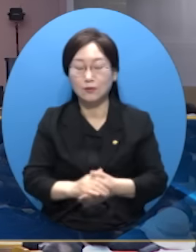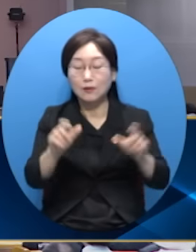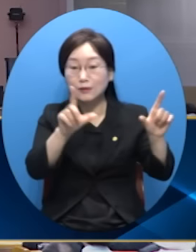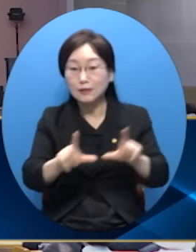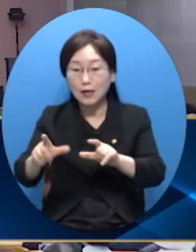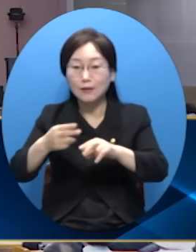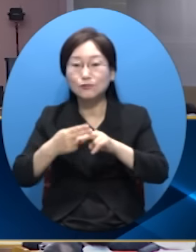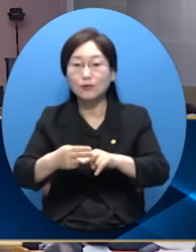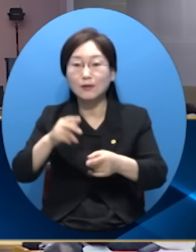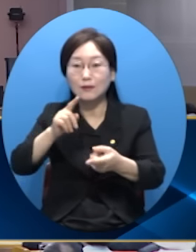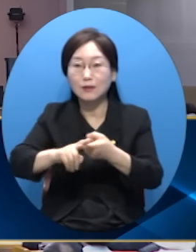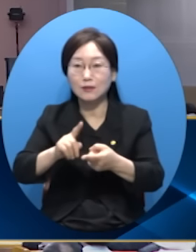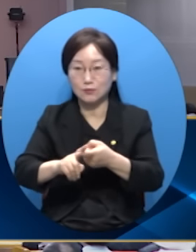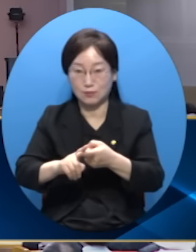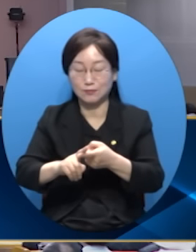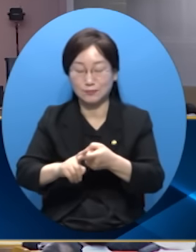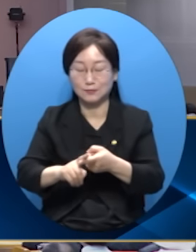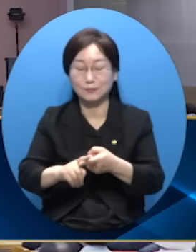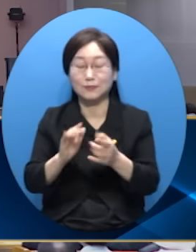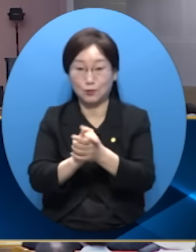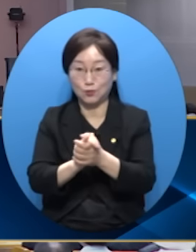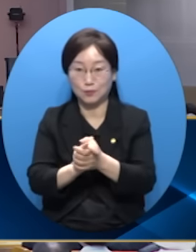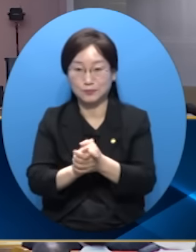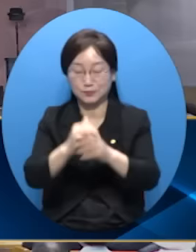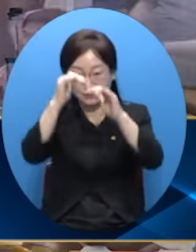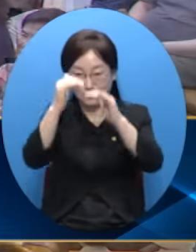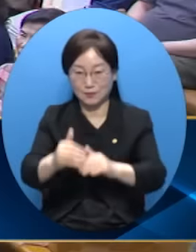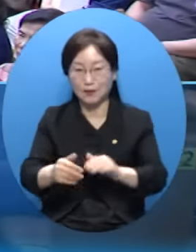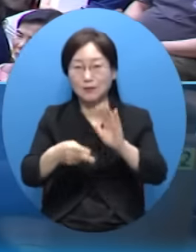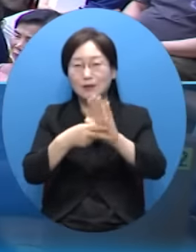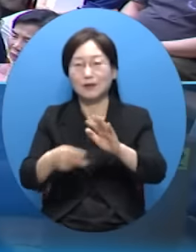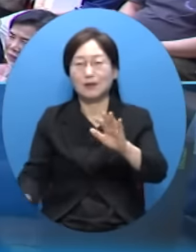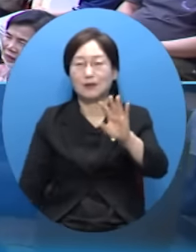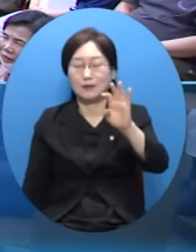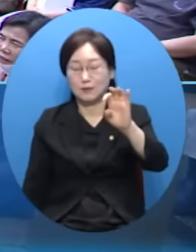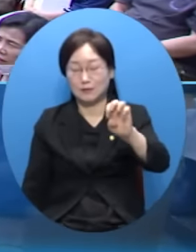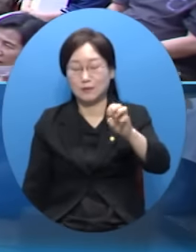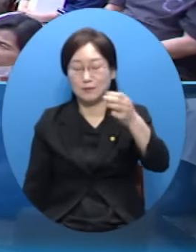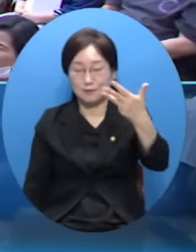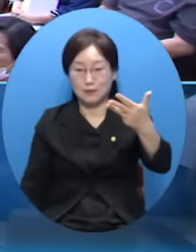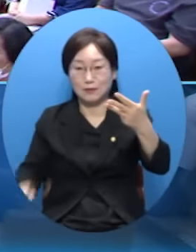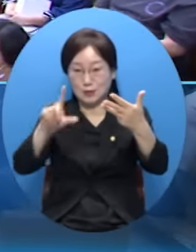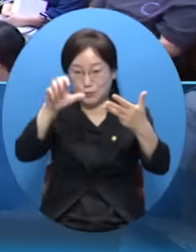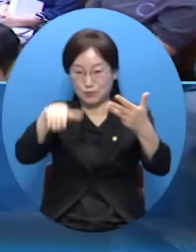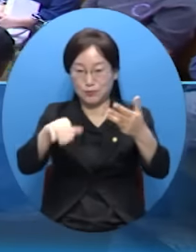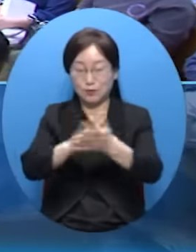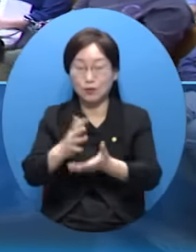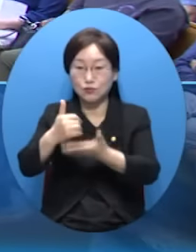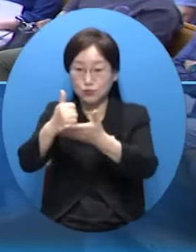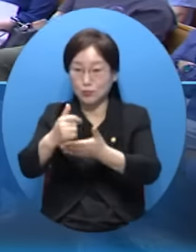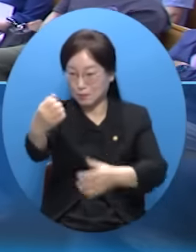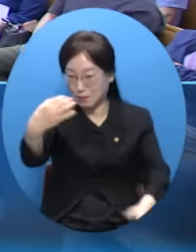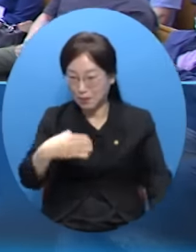주관하신 하나님에 대하여 그는 이렇게 기도합니다. 이사야 38장 15절 16절입니다 주께서